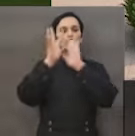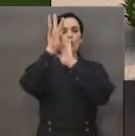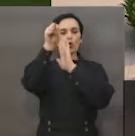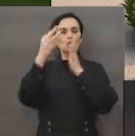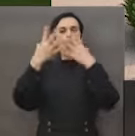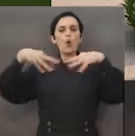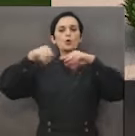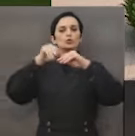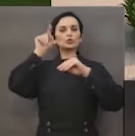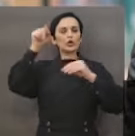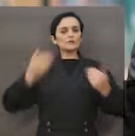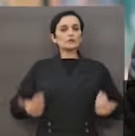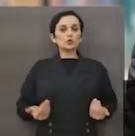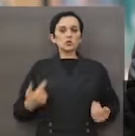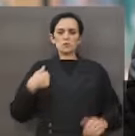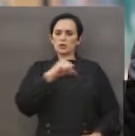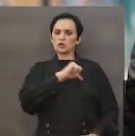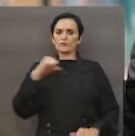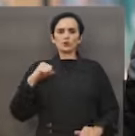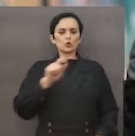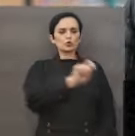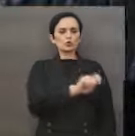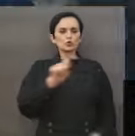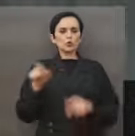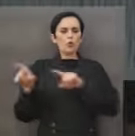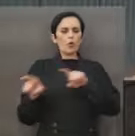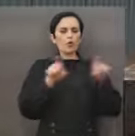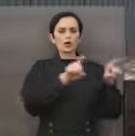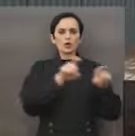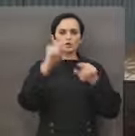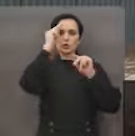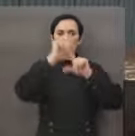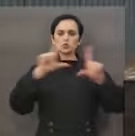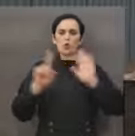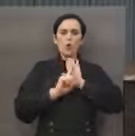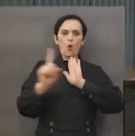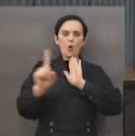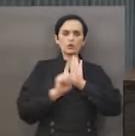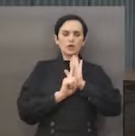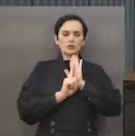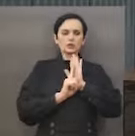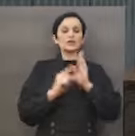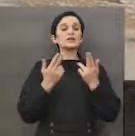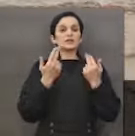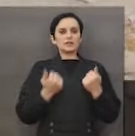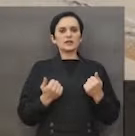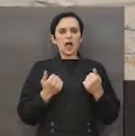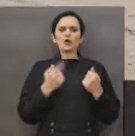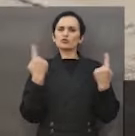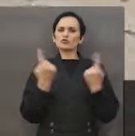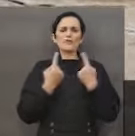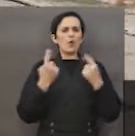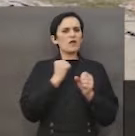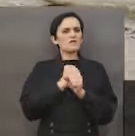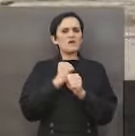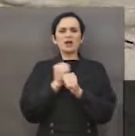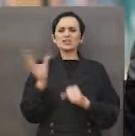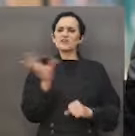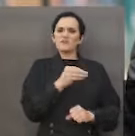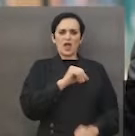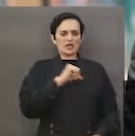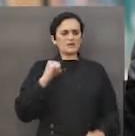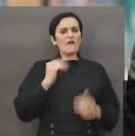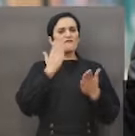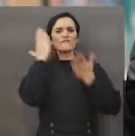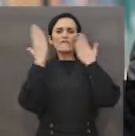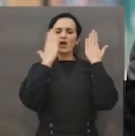სკოლაში, ცხოვრობდი ამერიკულ ოჯახში. თავად გადავაადგილებოდი ჯოხით, თავად გადავაადგილებოდი სკოლაში. და ჩვეულებრივად ვაკეთებდი